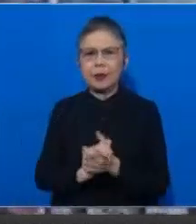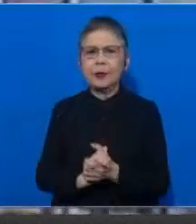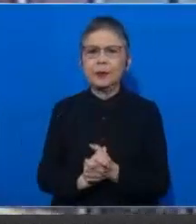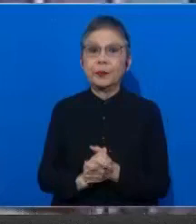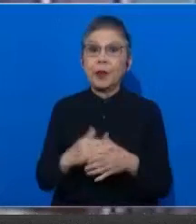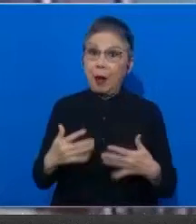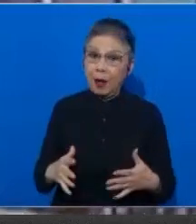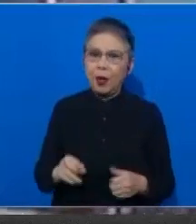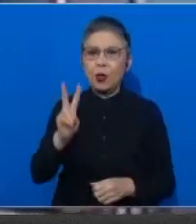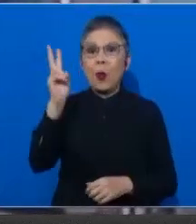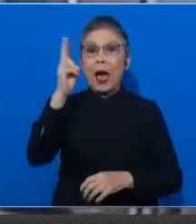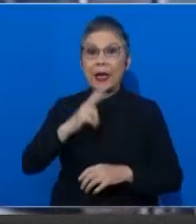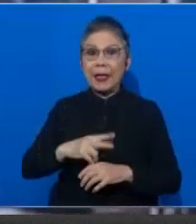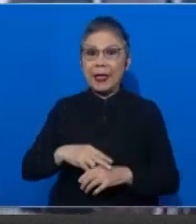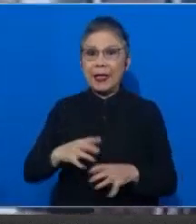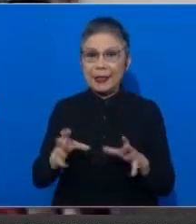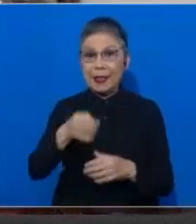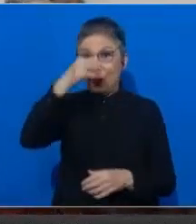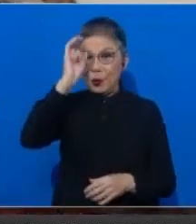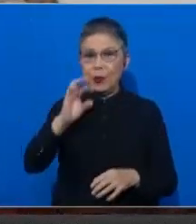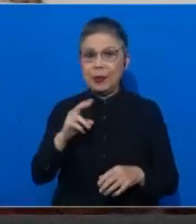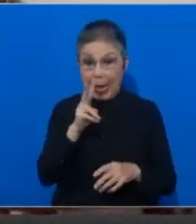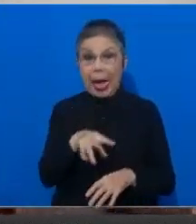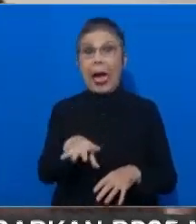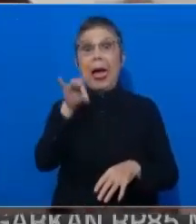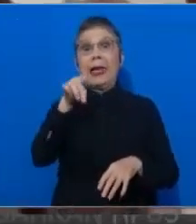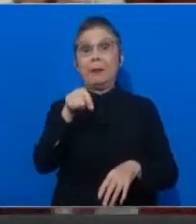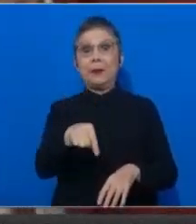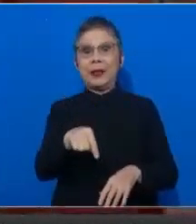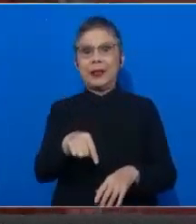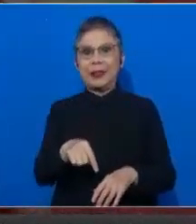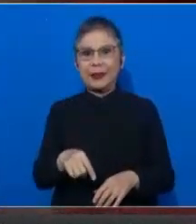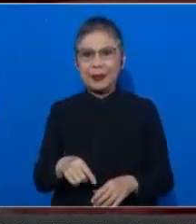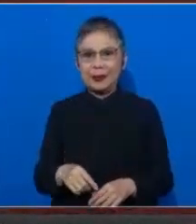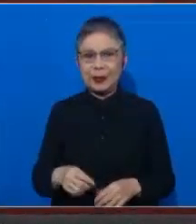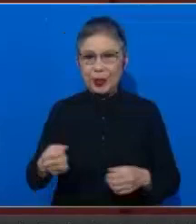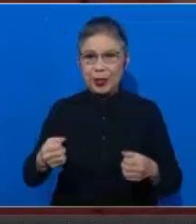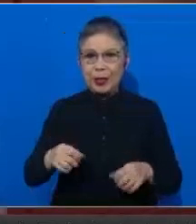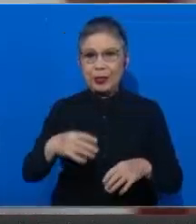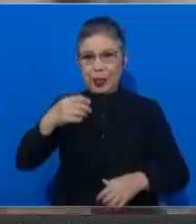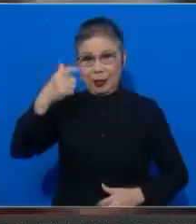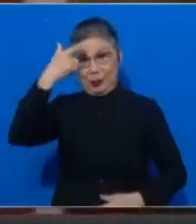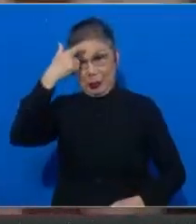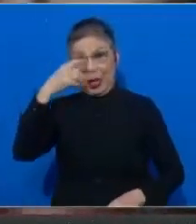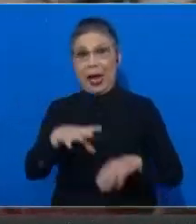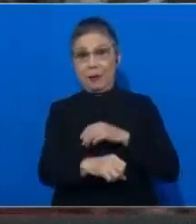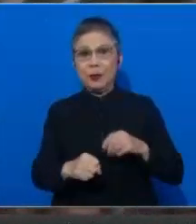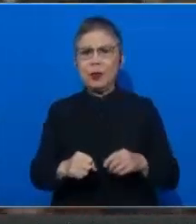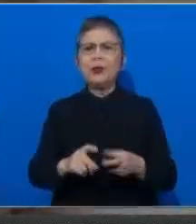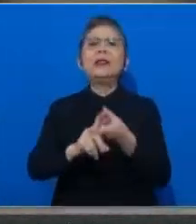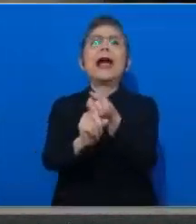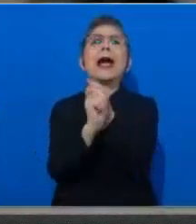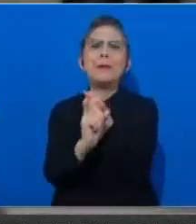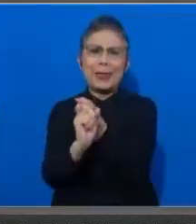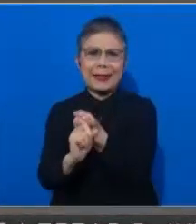polisi. Berselang 2 hari, tim Resmob Polrestabes Semarang akhirnya berhasil meringkus pelaku pencurian yang tidak lain